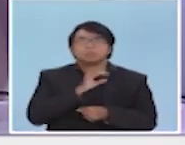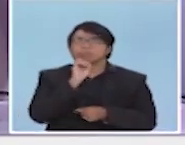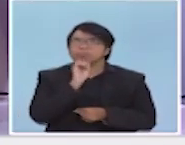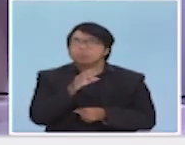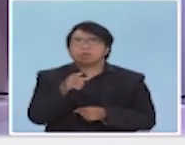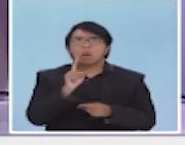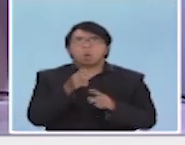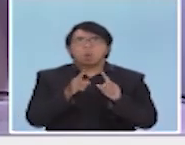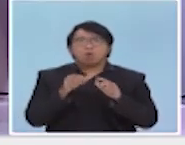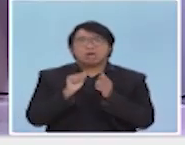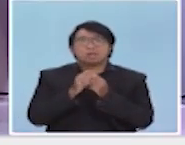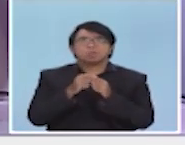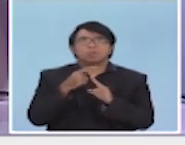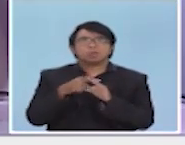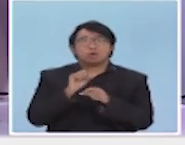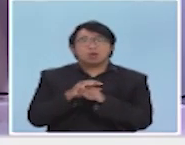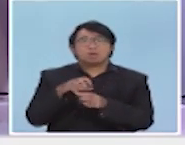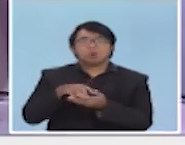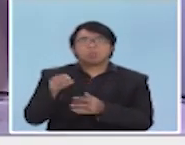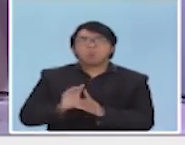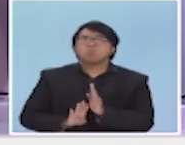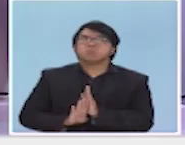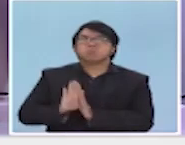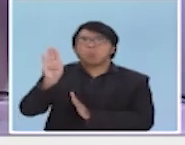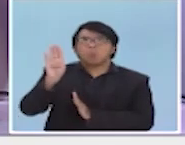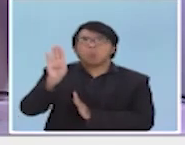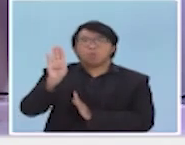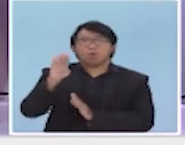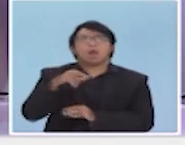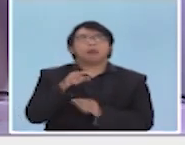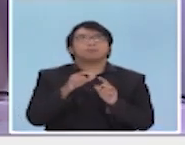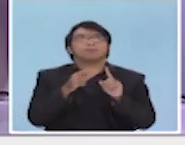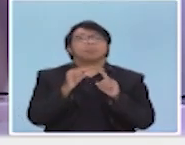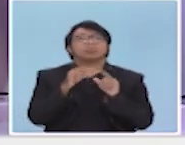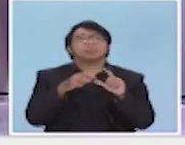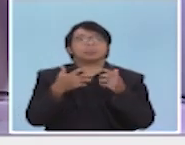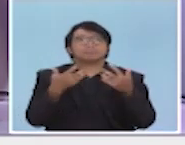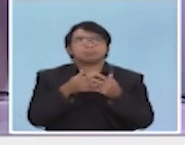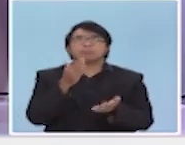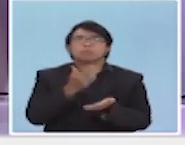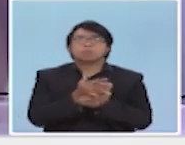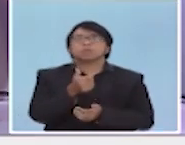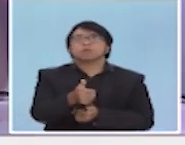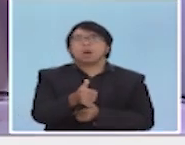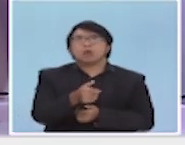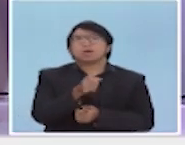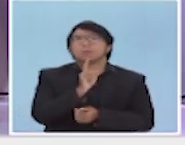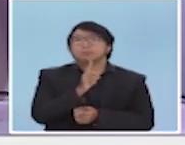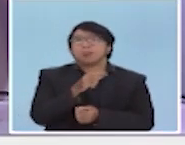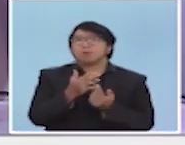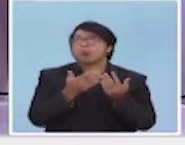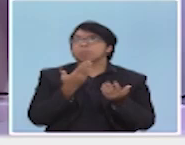menyatakan, jika terjadi lonjakan kasus positif COVID-19 di ibu kota, maka PSBB transisi bisa dihentikan. Oleh karenanya,